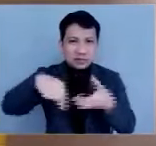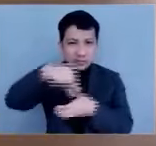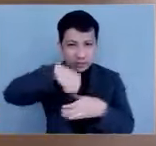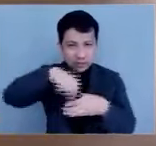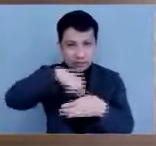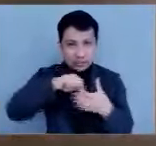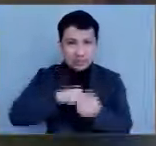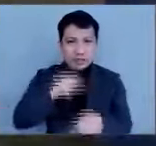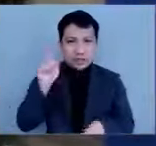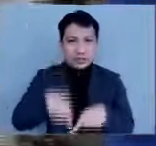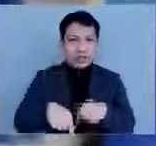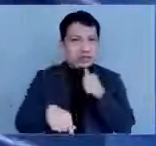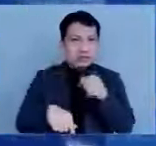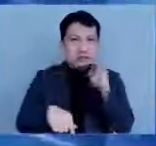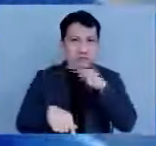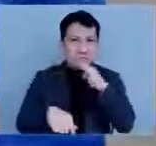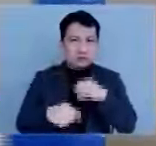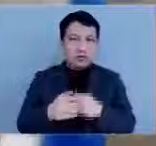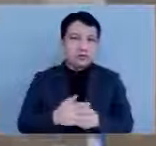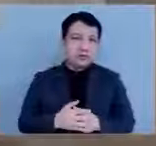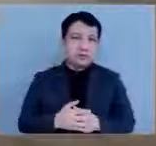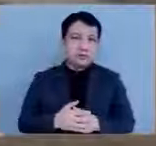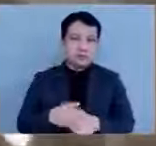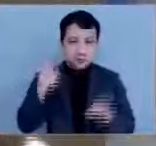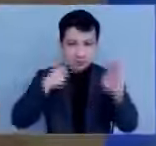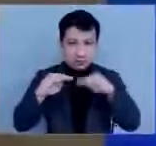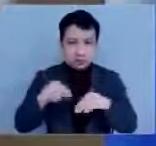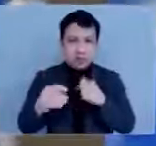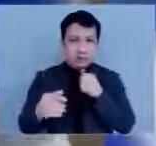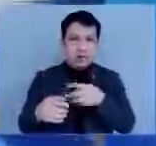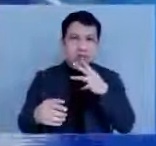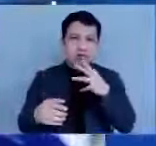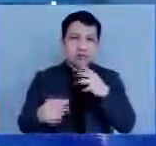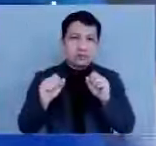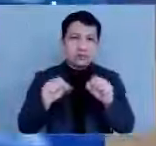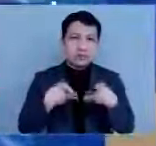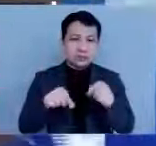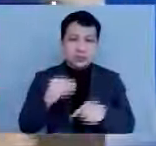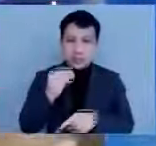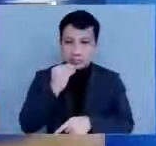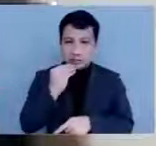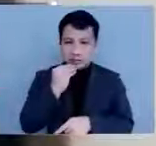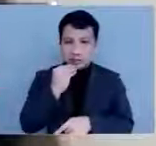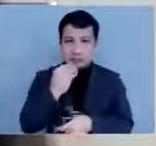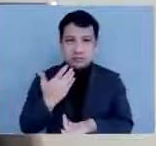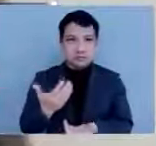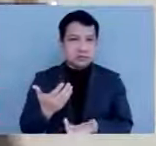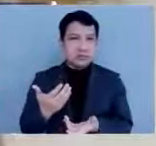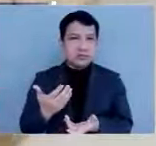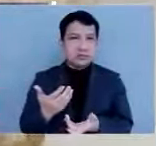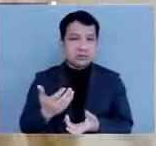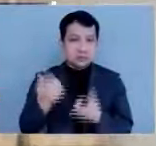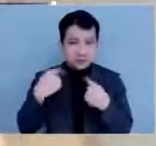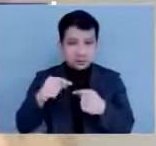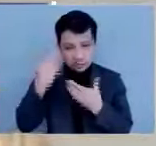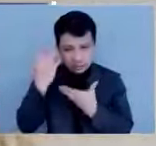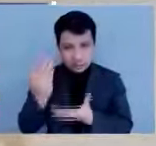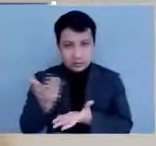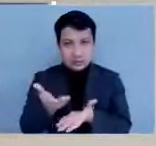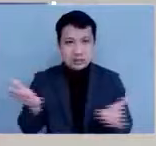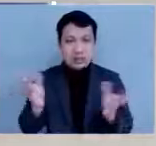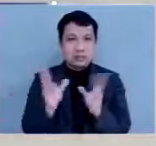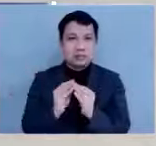hindi masyado marami. Problemado rin sa tubig ang mga tindahan ng pagkain at mga concessionaire. Sinubukan namin kunan ng pahayag